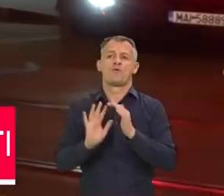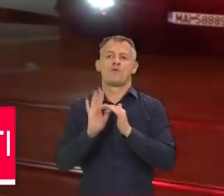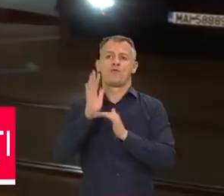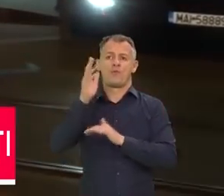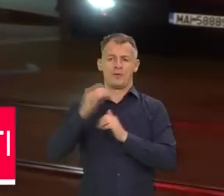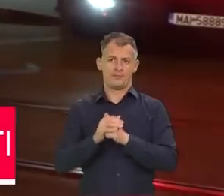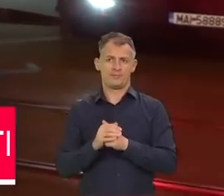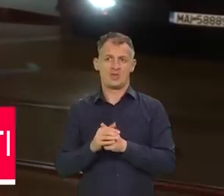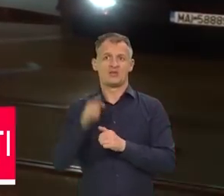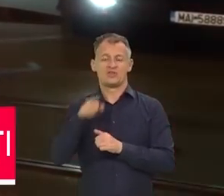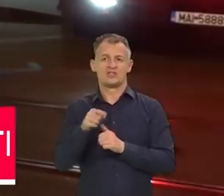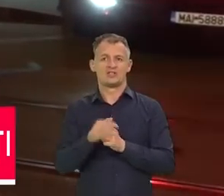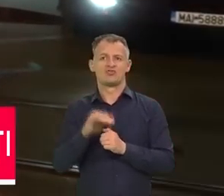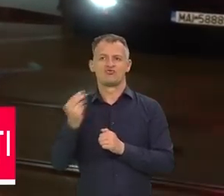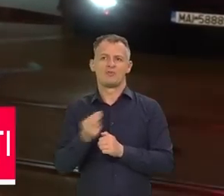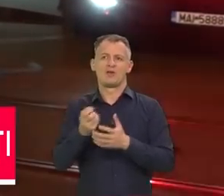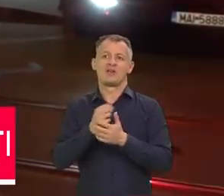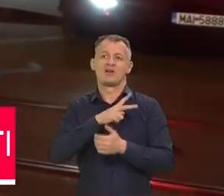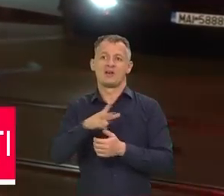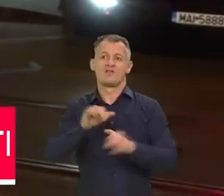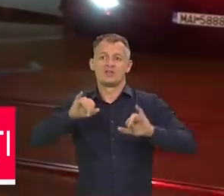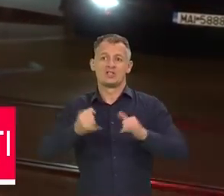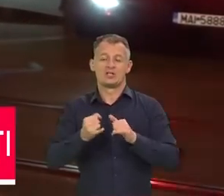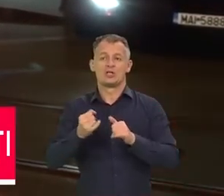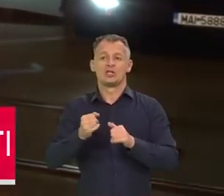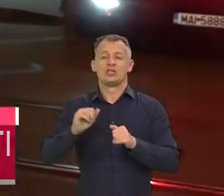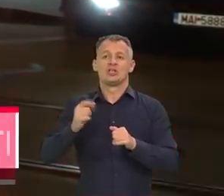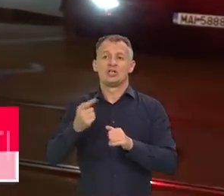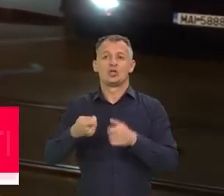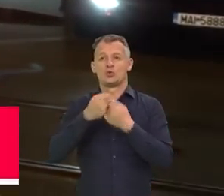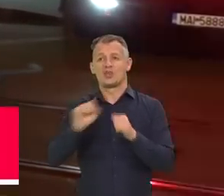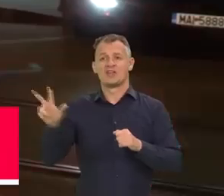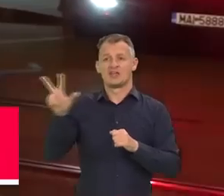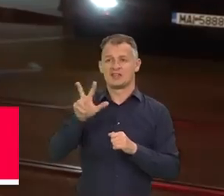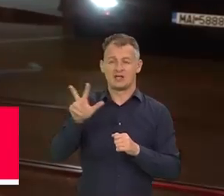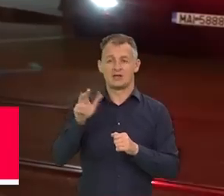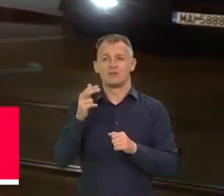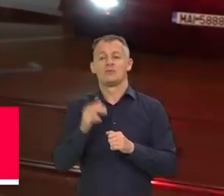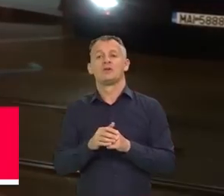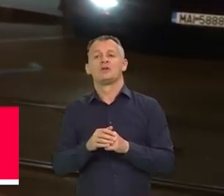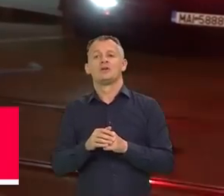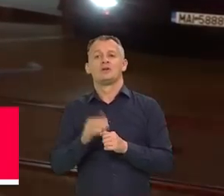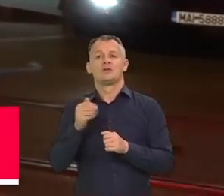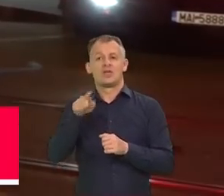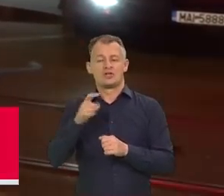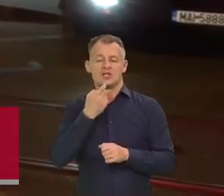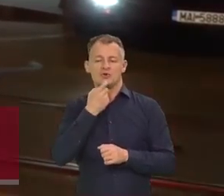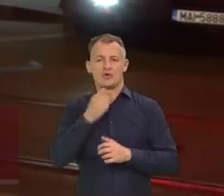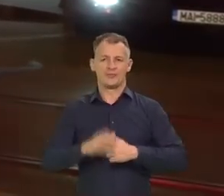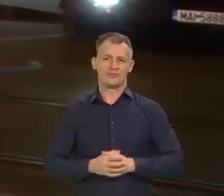înecăcios. Acesta a fost, de altfel, și cel mai grav incident dintre cele trei. Pentru Focus de la Timișoara, Ovidiu Vărădeanu, Prima TV.